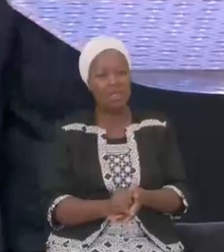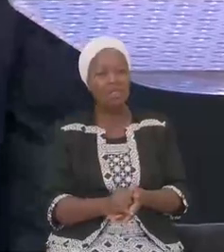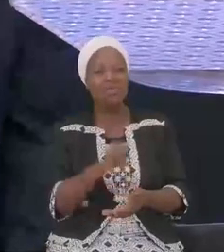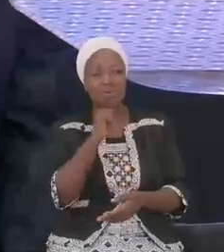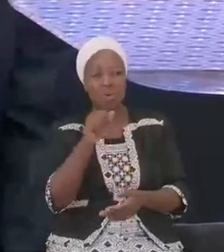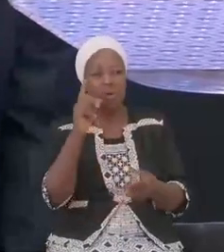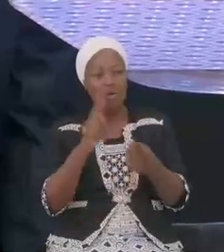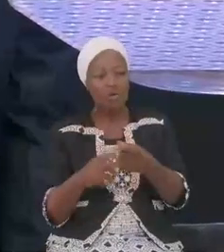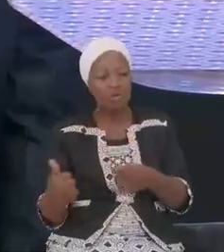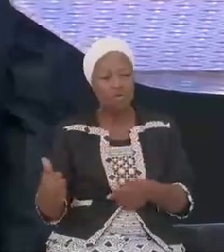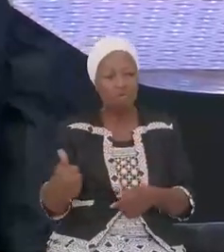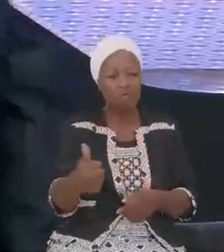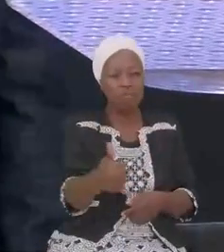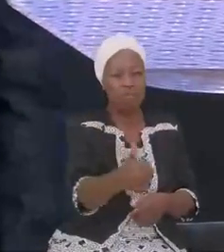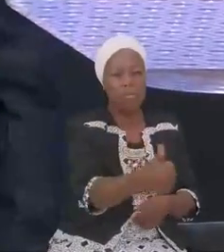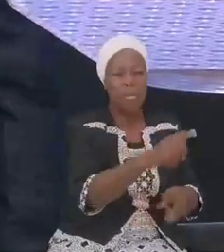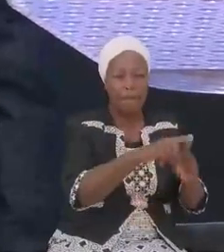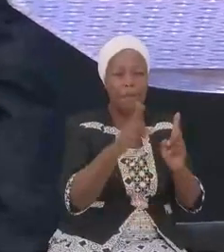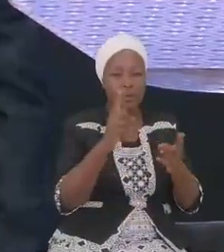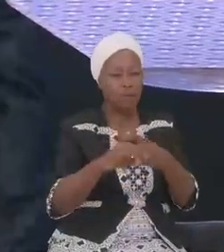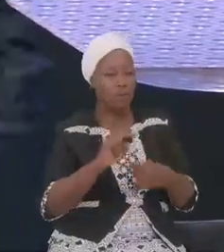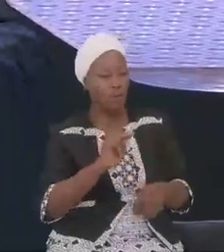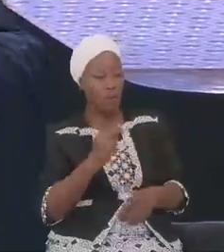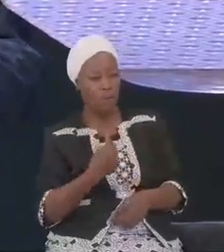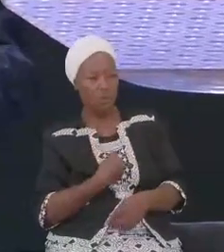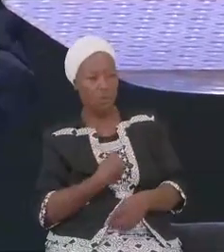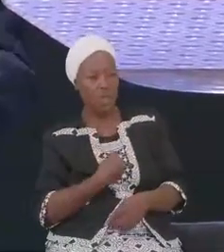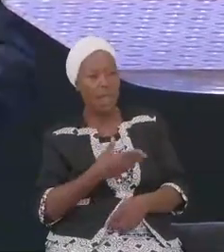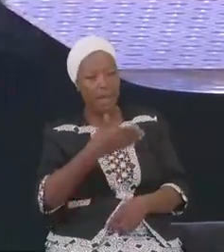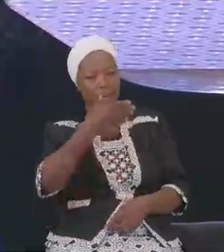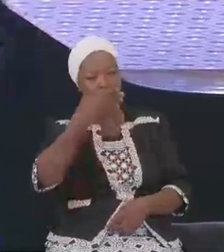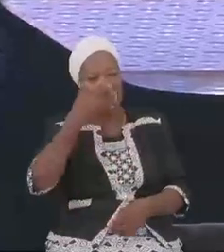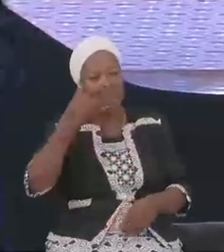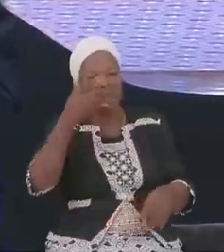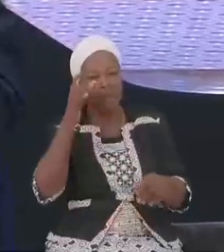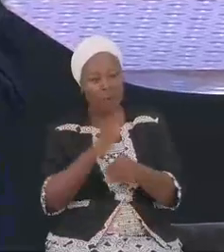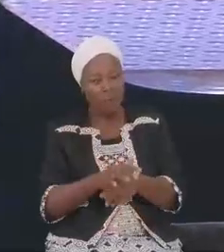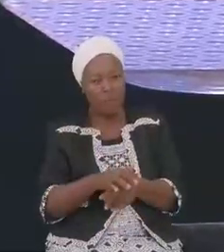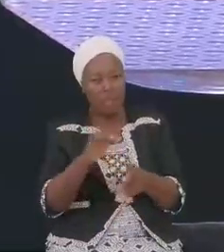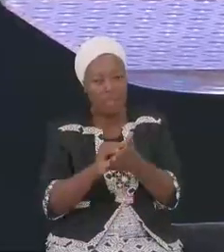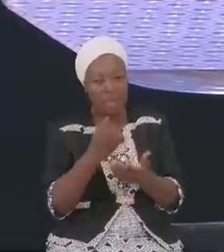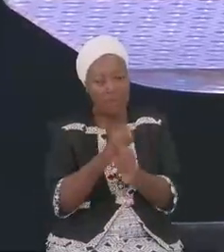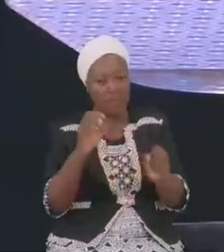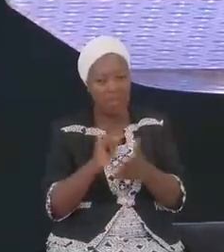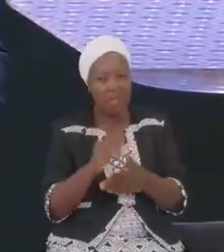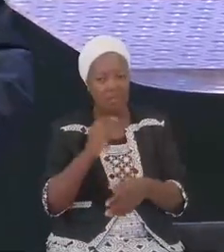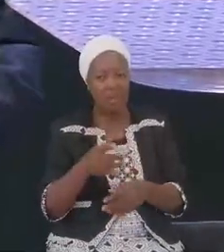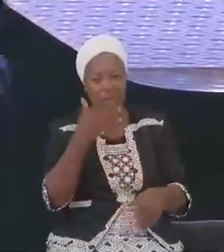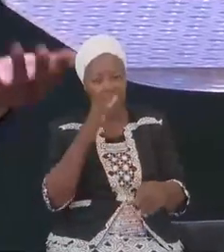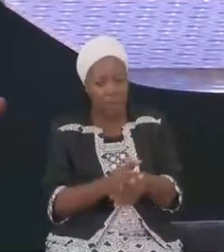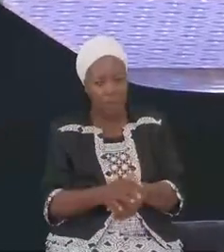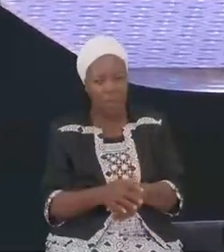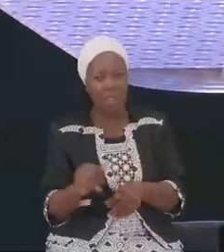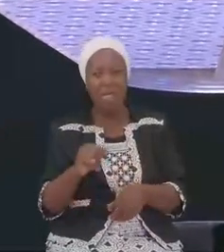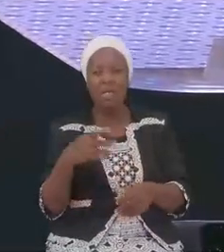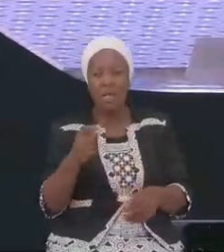eux-mêmes, mais pour vous, de meilleures promesses, que le salut qui promettait,